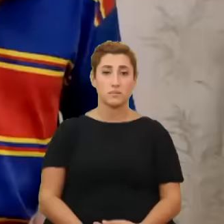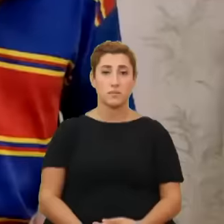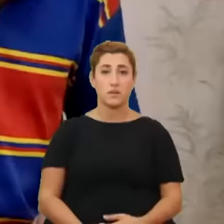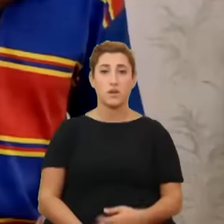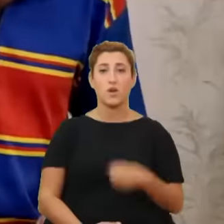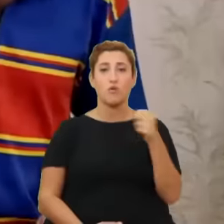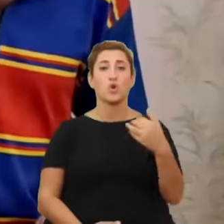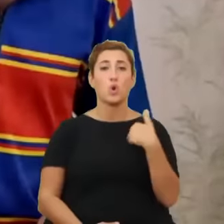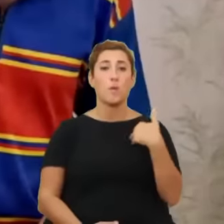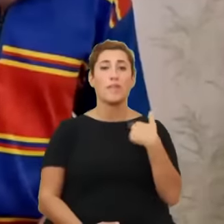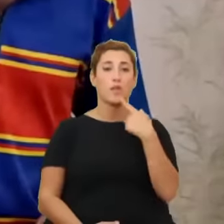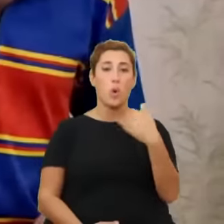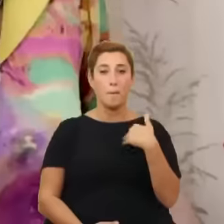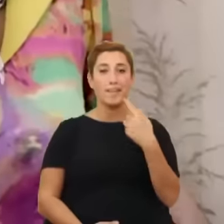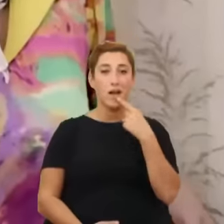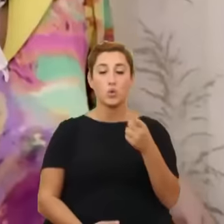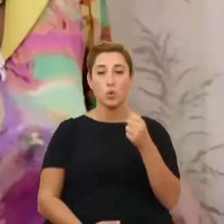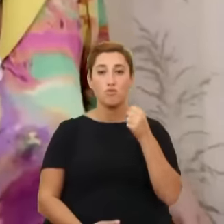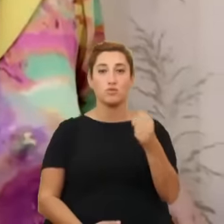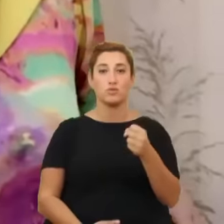Vurdu bana diyor. Bana diyor.